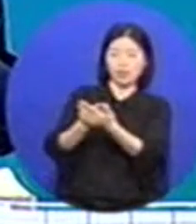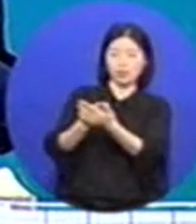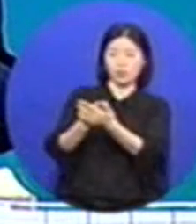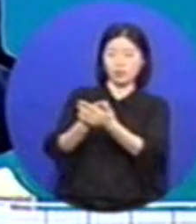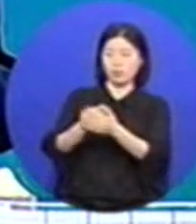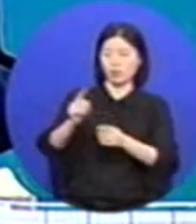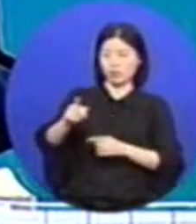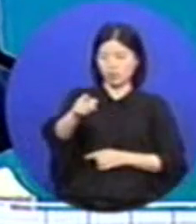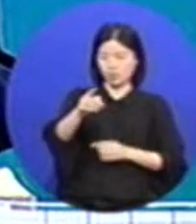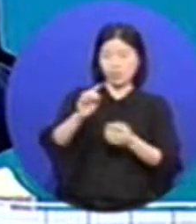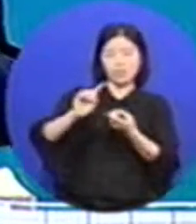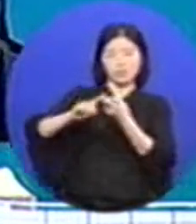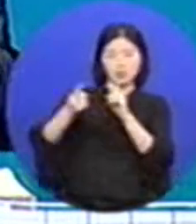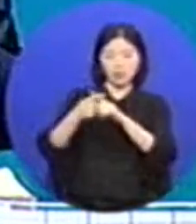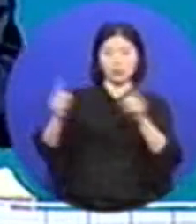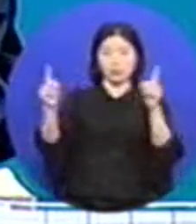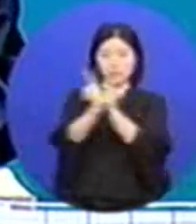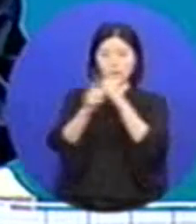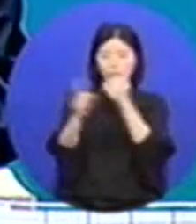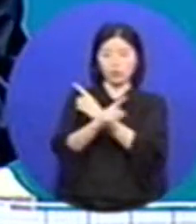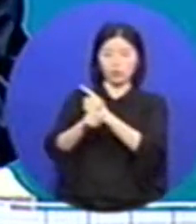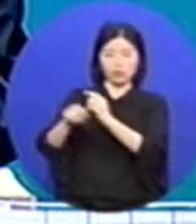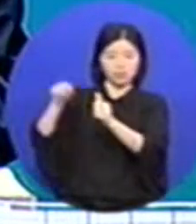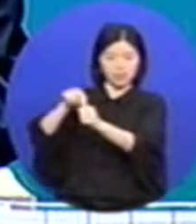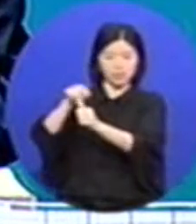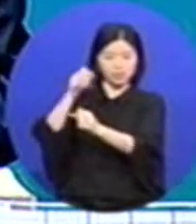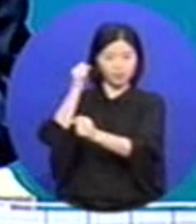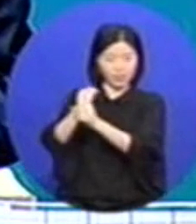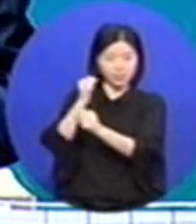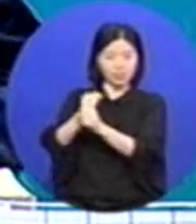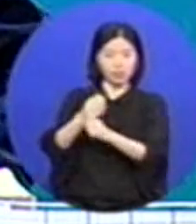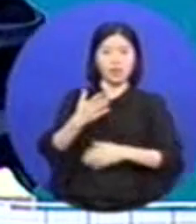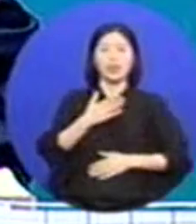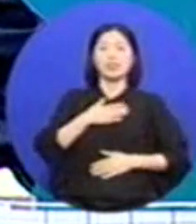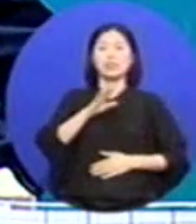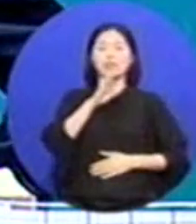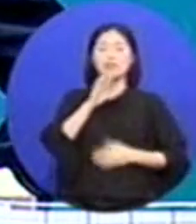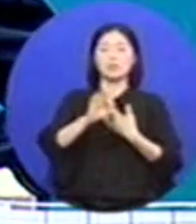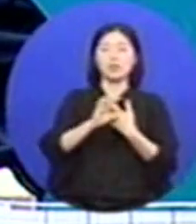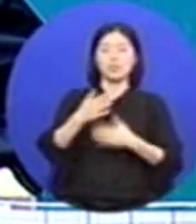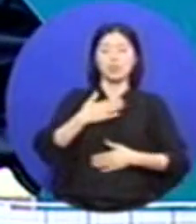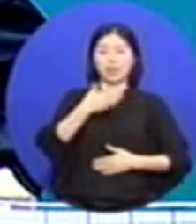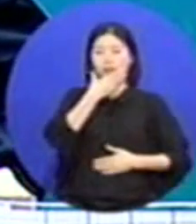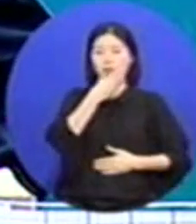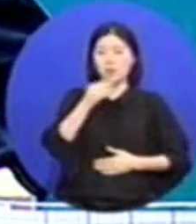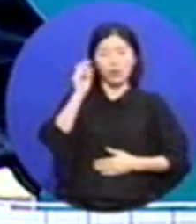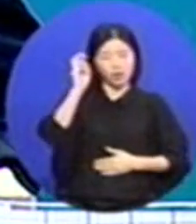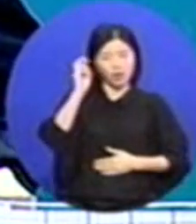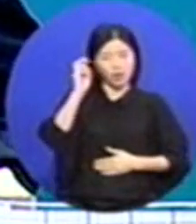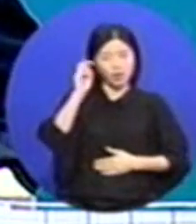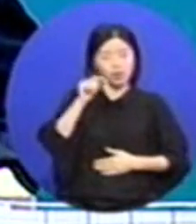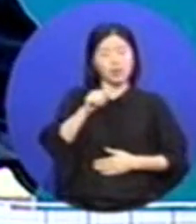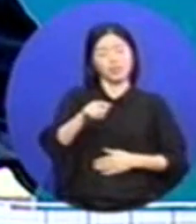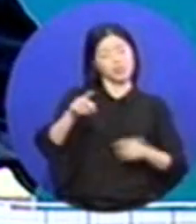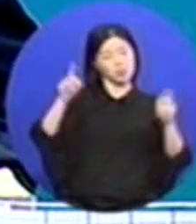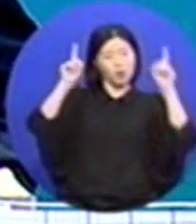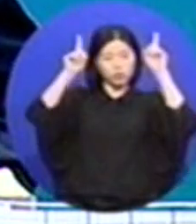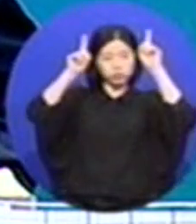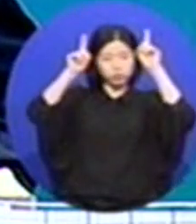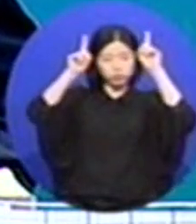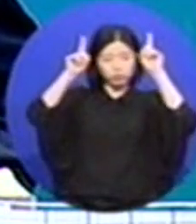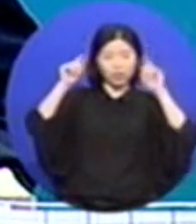바꿔보려고 그려면 내가 행복할까 싶어서 이런 부분은 정말 지옥과 같이 사는